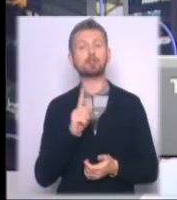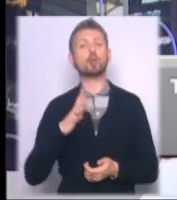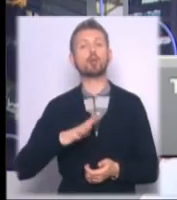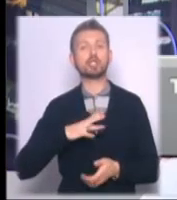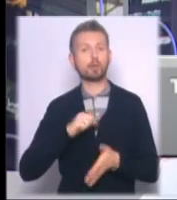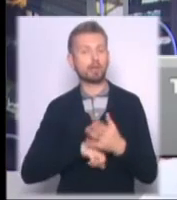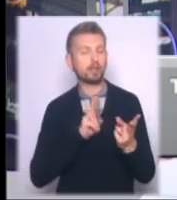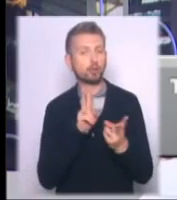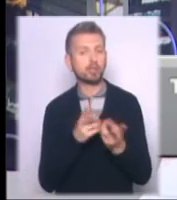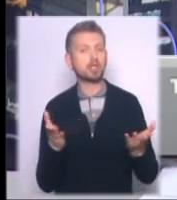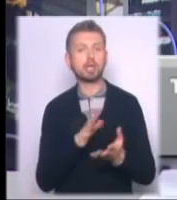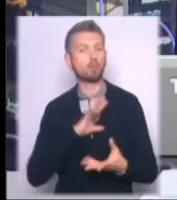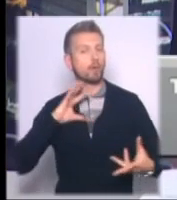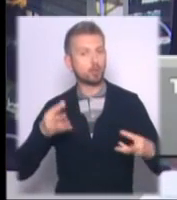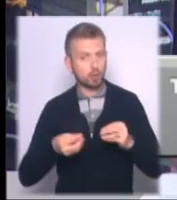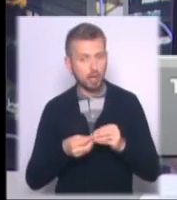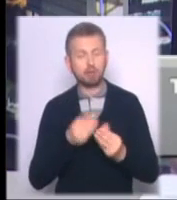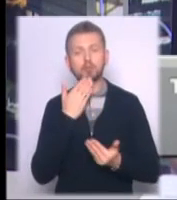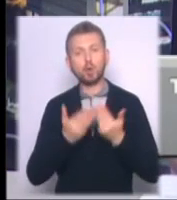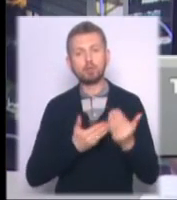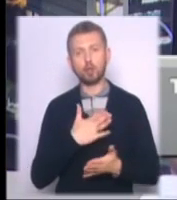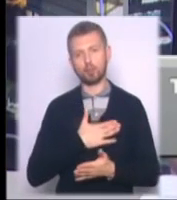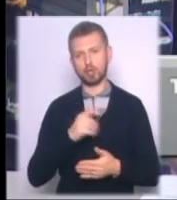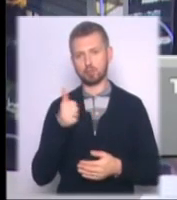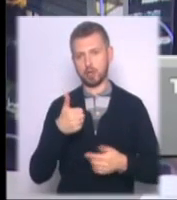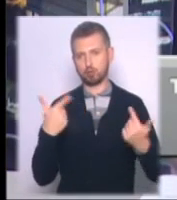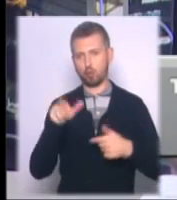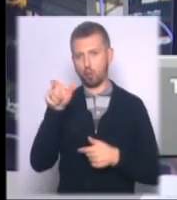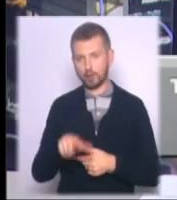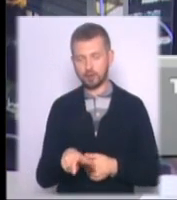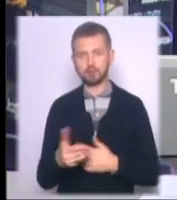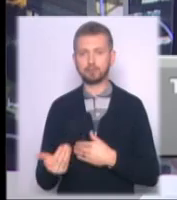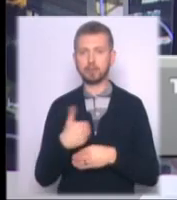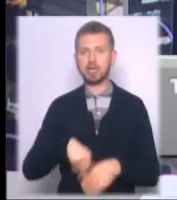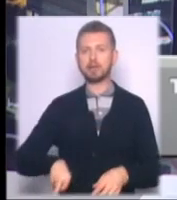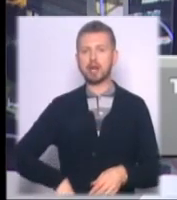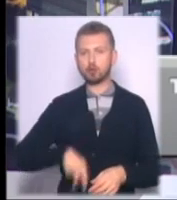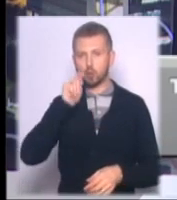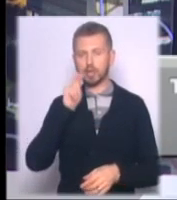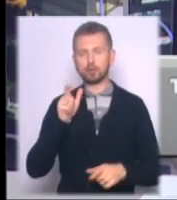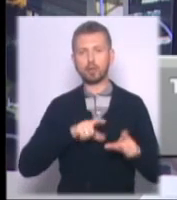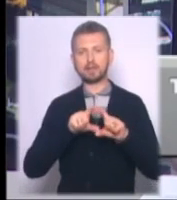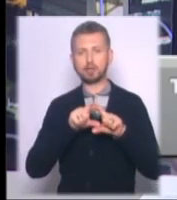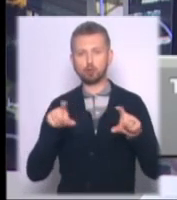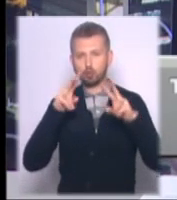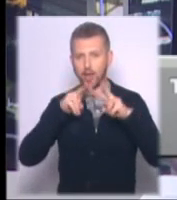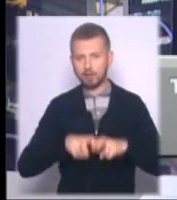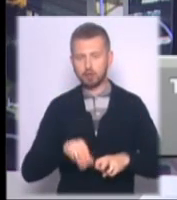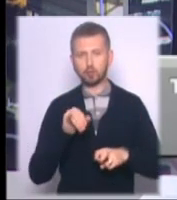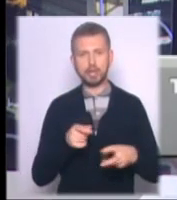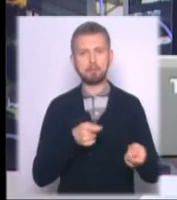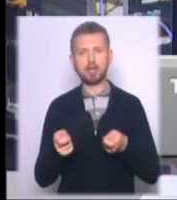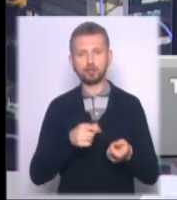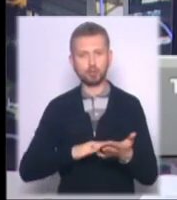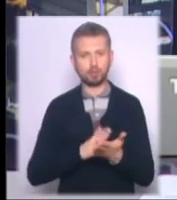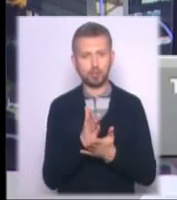зустрічі, яким виявився результат, розпитаємо у першого гостя студії. До нас завітає директор Українського інституту аналізу та менеджменту